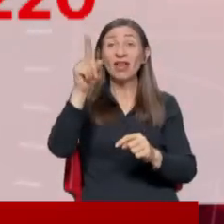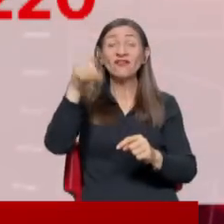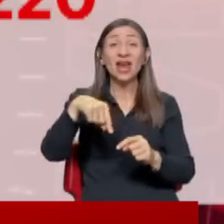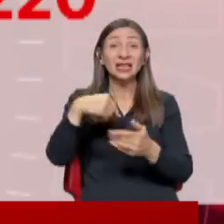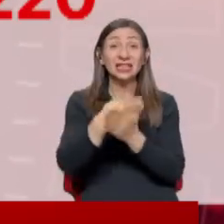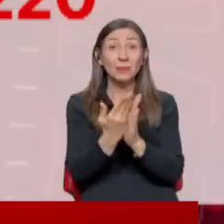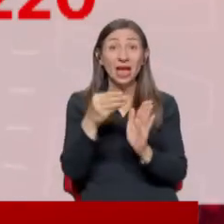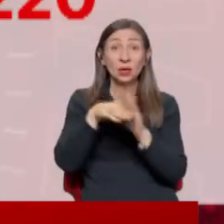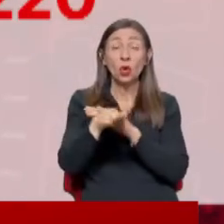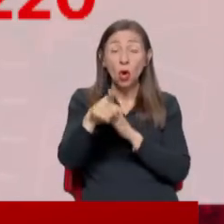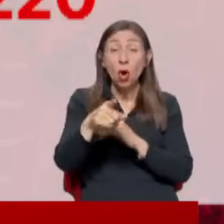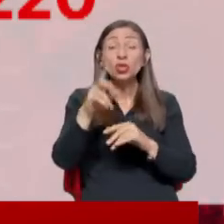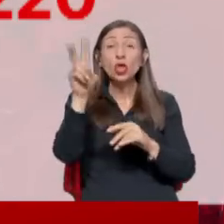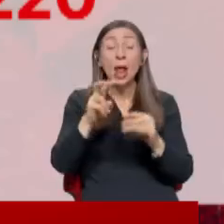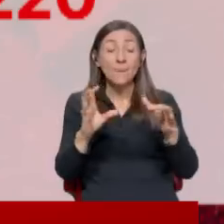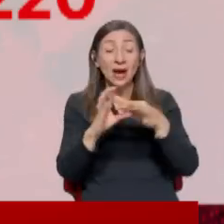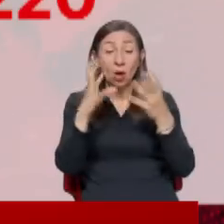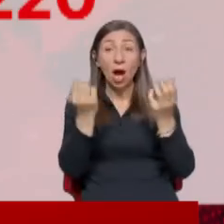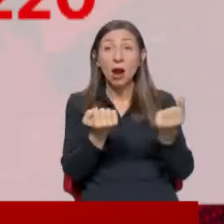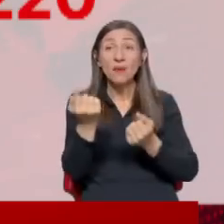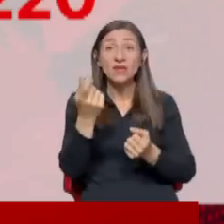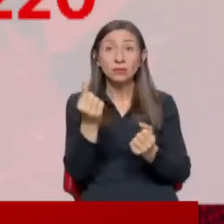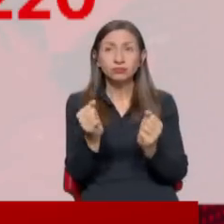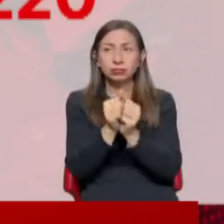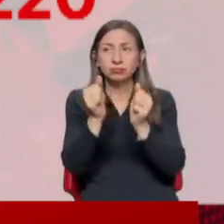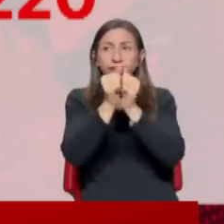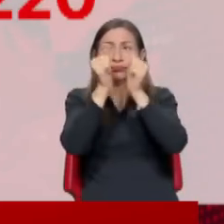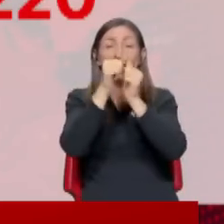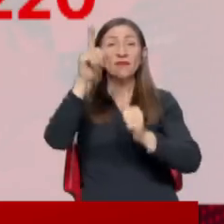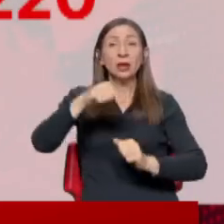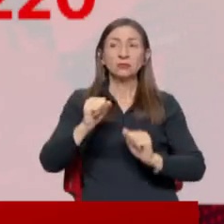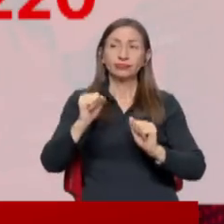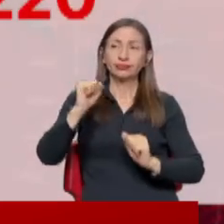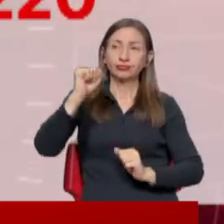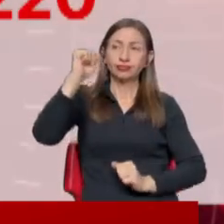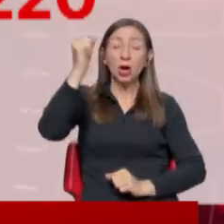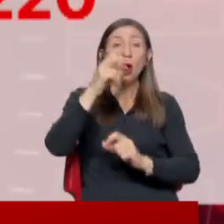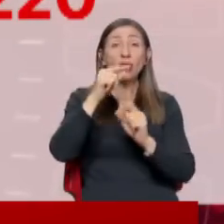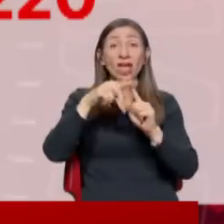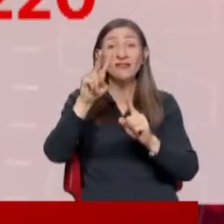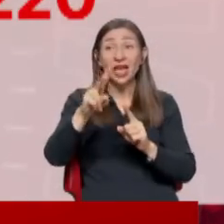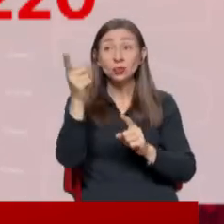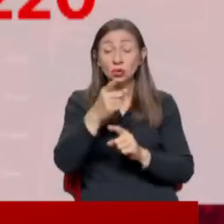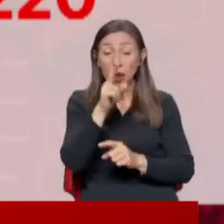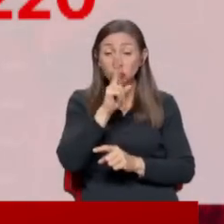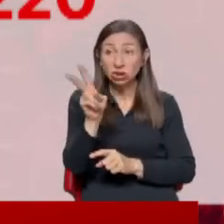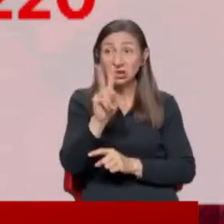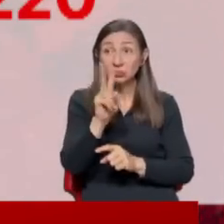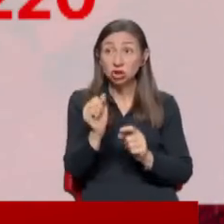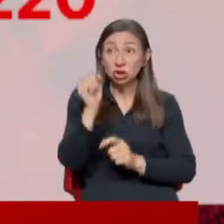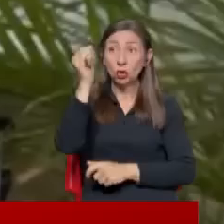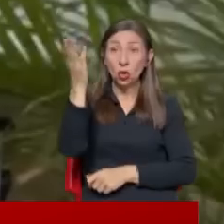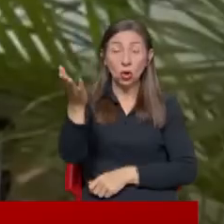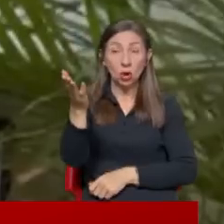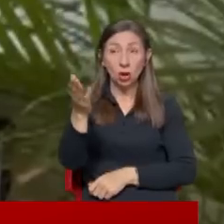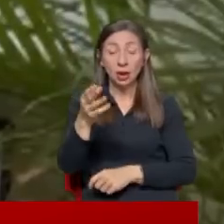vergi diliminde. Dövize bağlı olarak otomobil fiyatları katlandıkça vergisi de artıyor. ÖTV %220'ye kadar